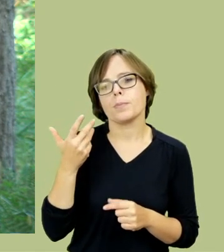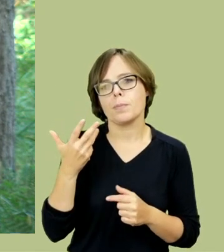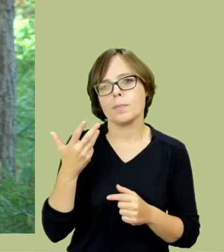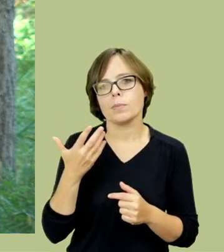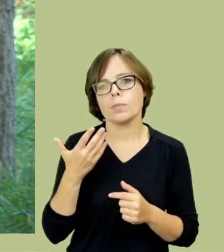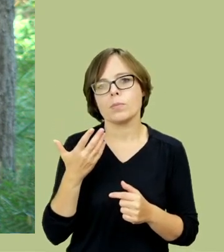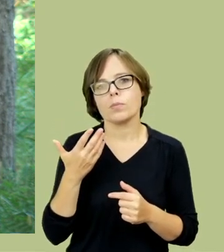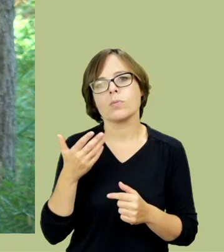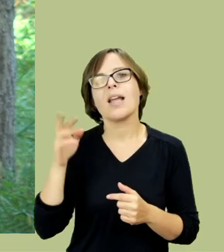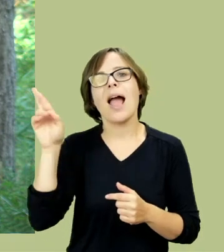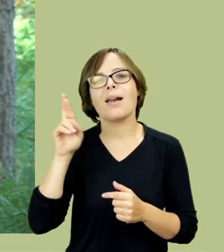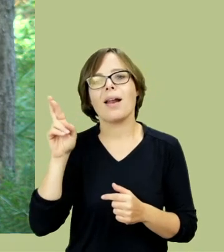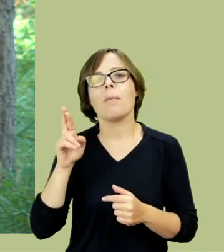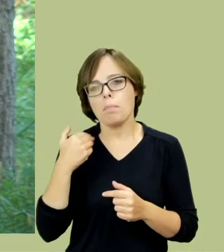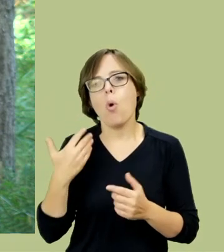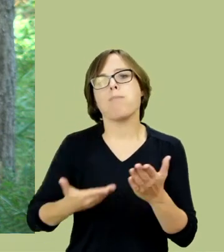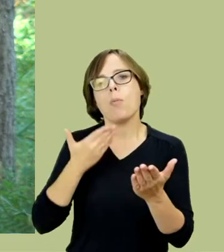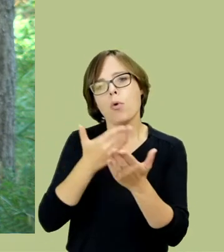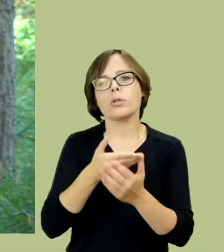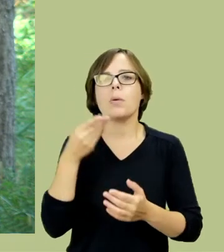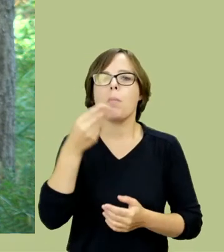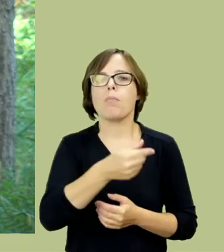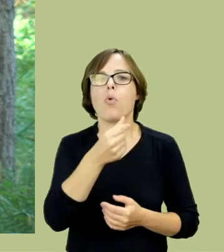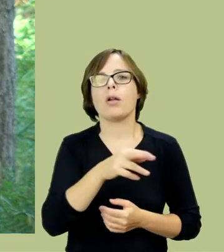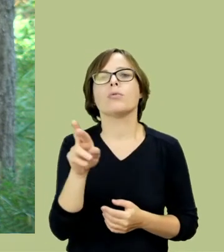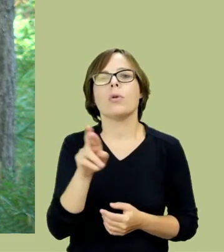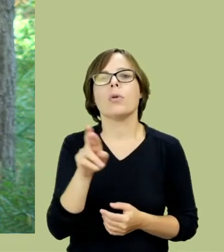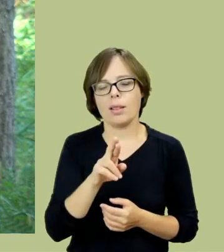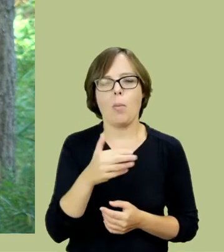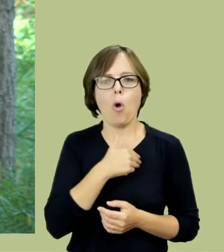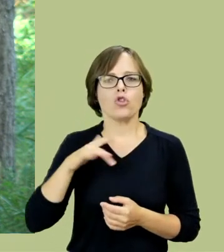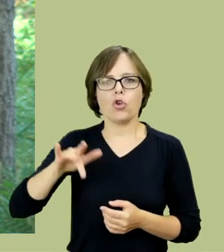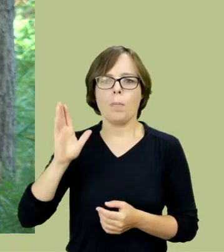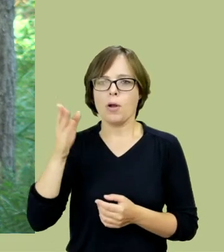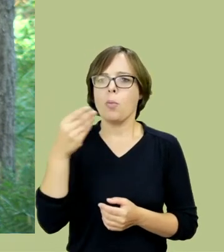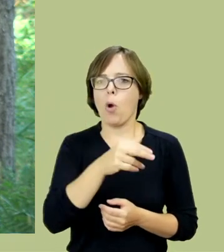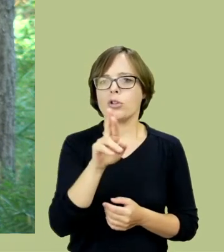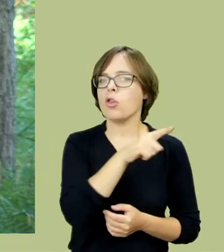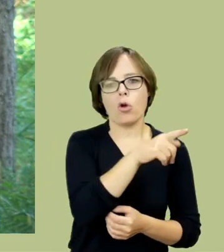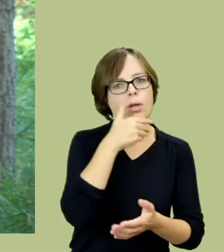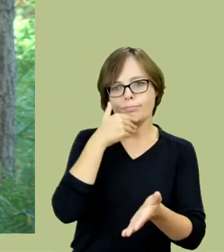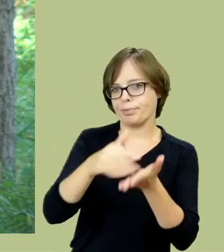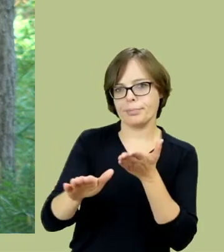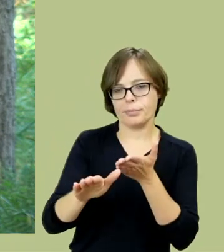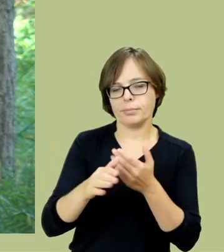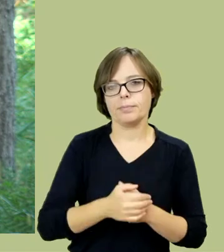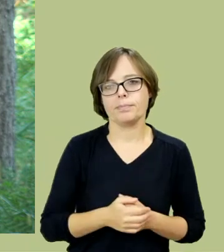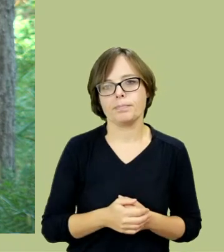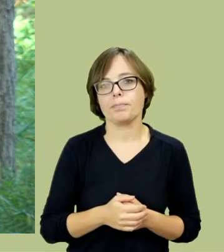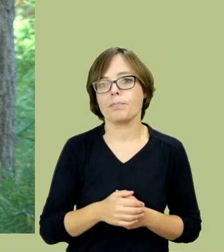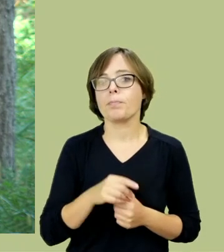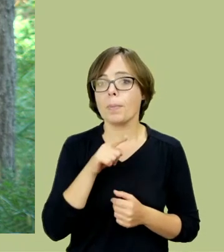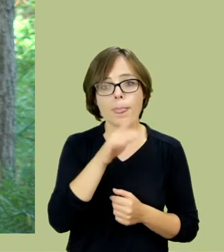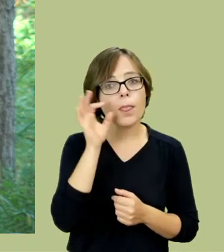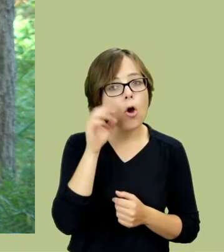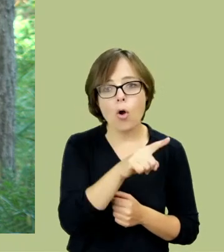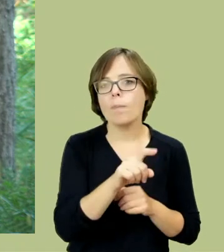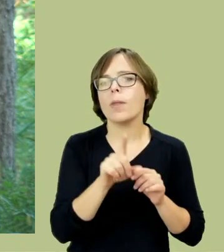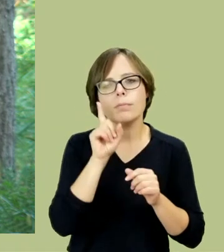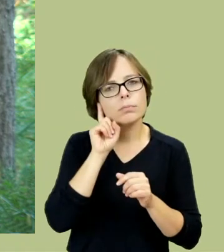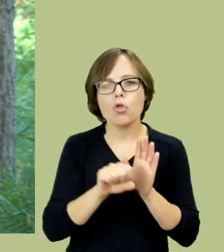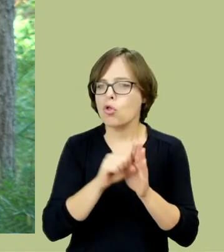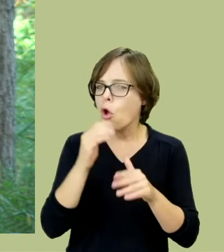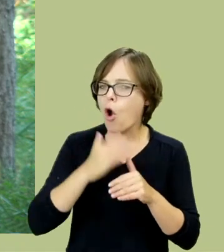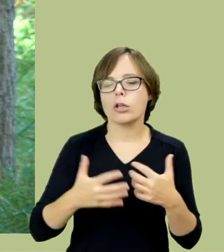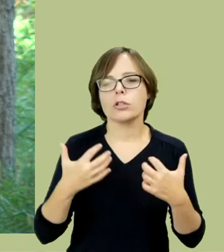pensję, rentę przez Ośrodek Polski. Była do końca po prostu taką